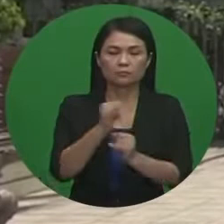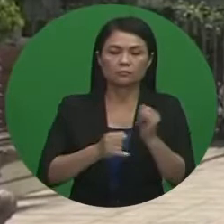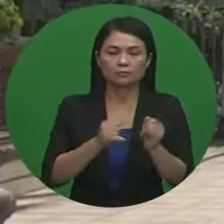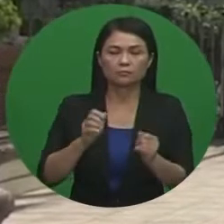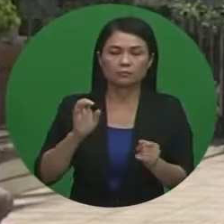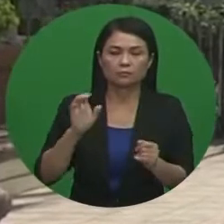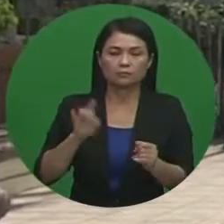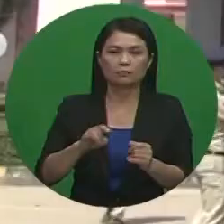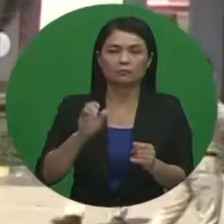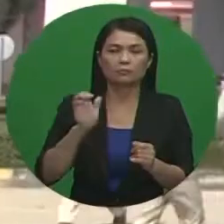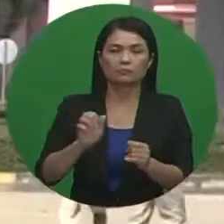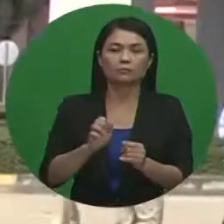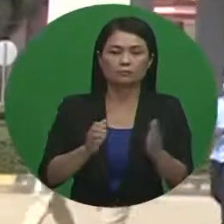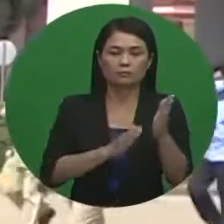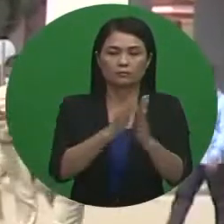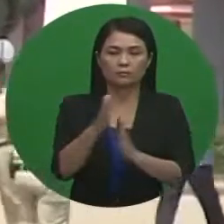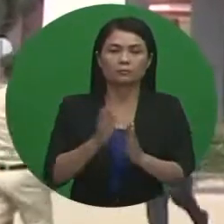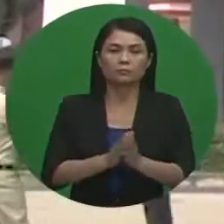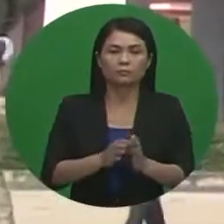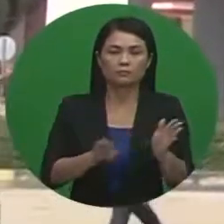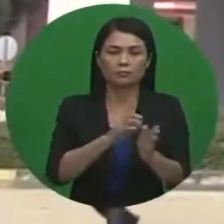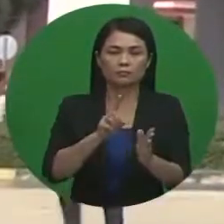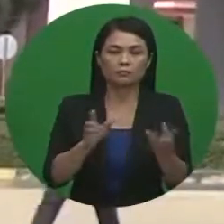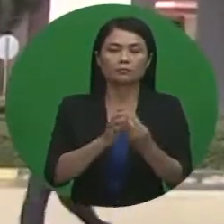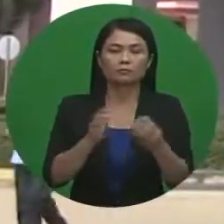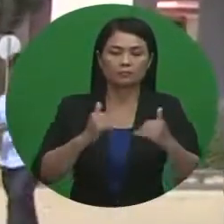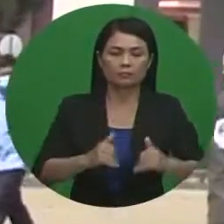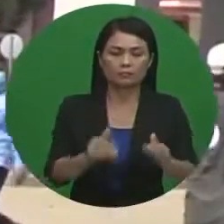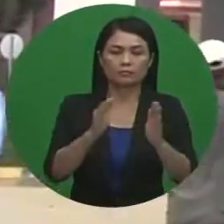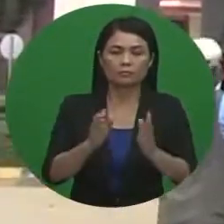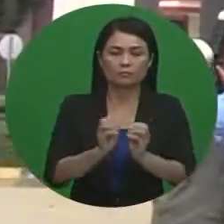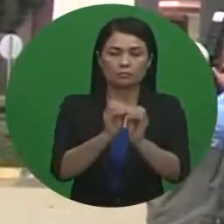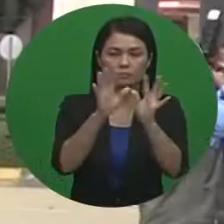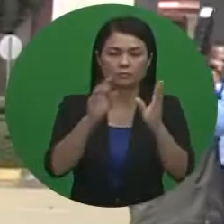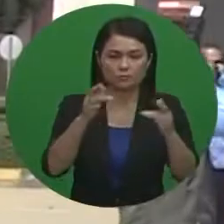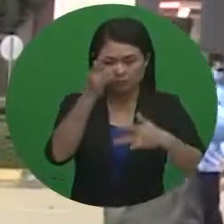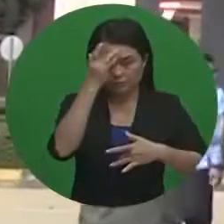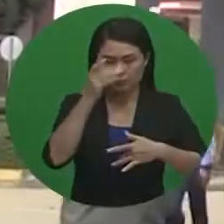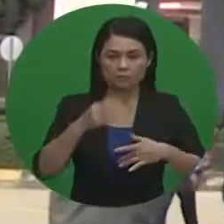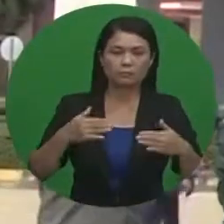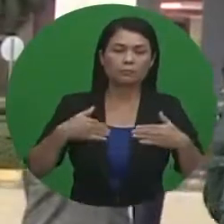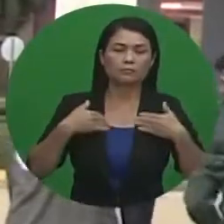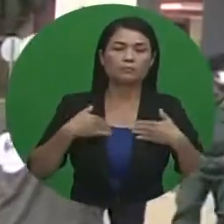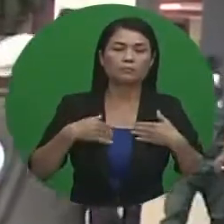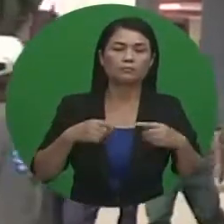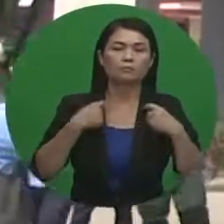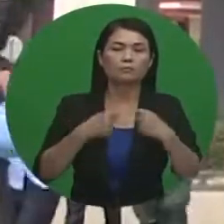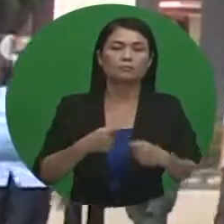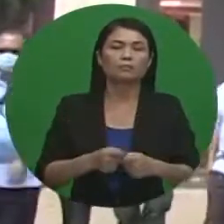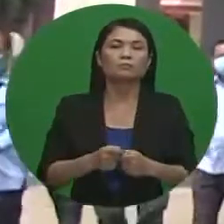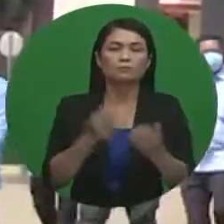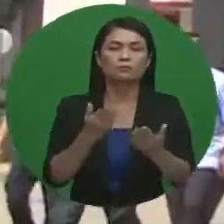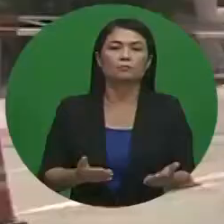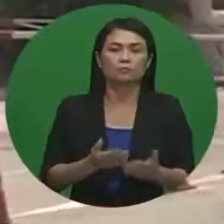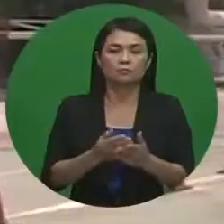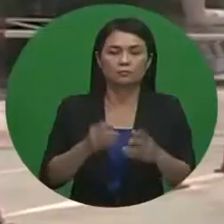ចានិងច្រកទ្វាររបៀងមួយចំនួនទៀតស្របពេលដែលមានការផ្ទុះឡើងនៃជំងឺរលាកផ្លូវដង្ហើមធ្ងន់ធ្ងរដែលបង្ក